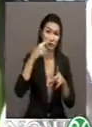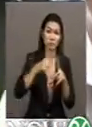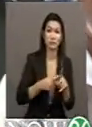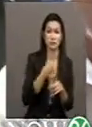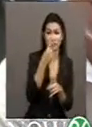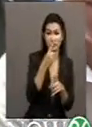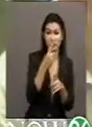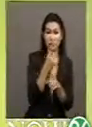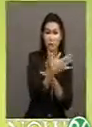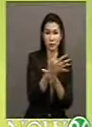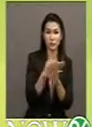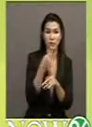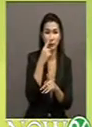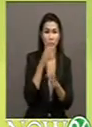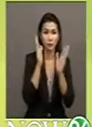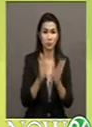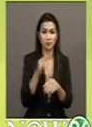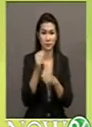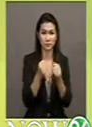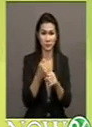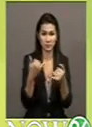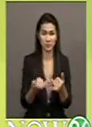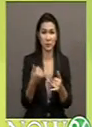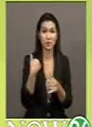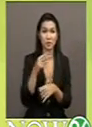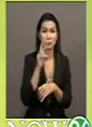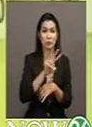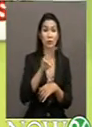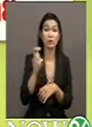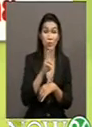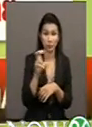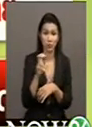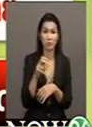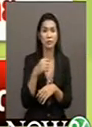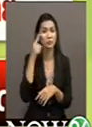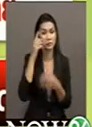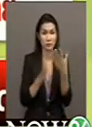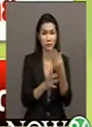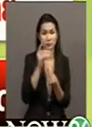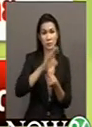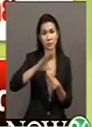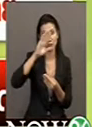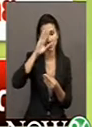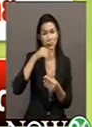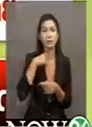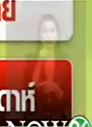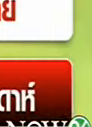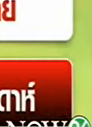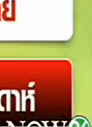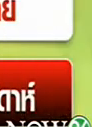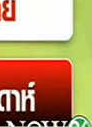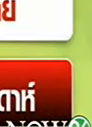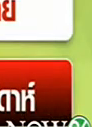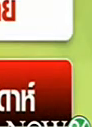มผู้ป่วยสะสมต้นปีจนถึงปัจจุบันมี200คนเฉลี่ยสัปดาห์หนึ่งป่วย20คนแ